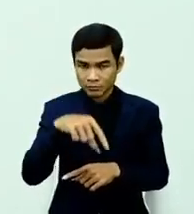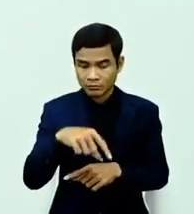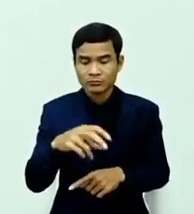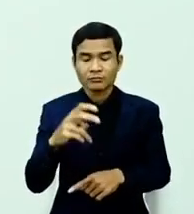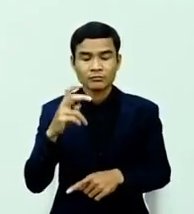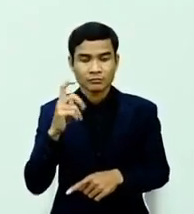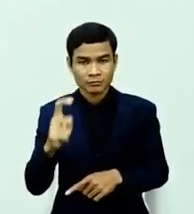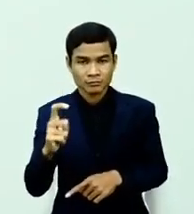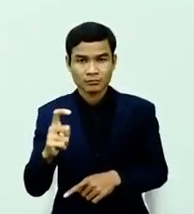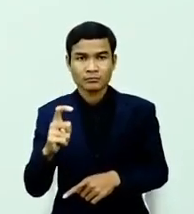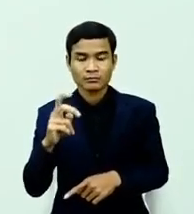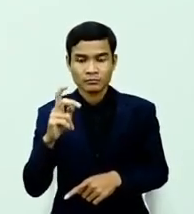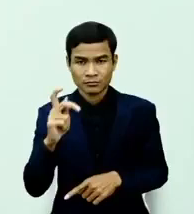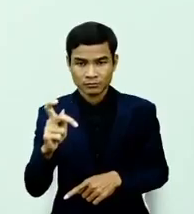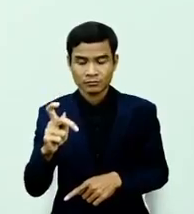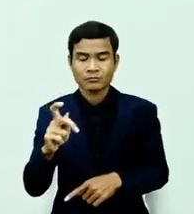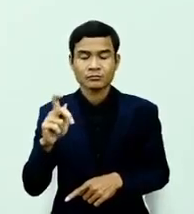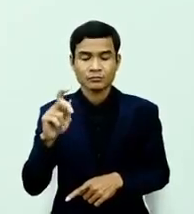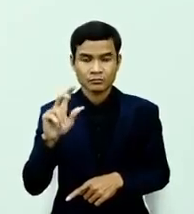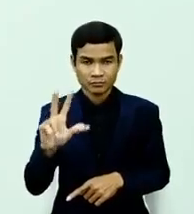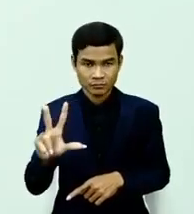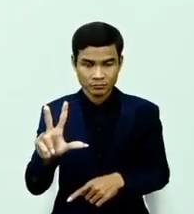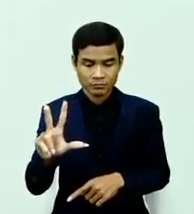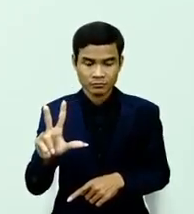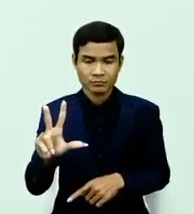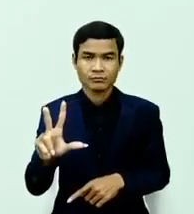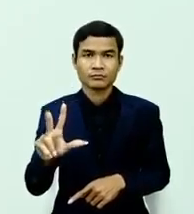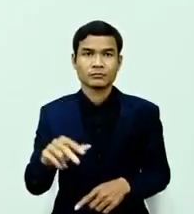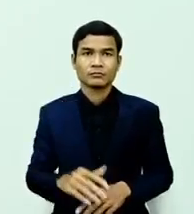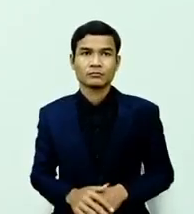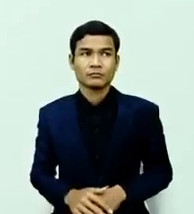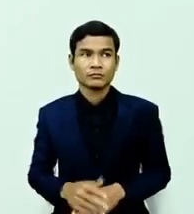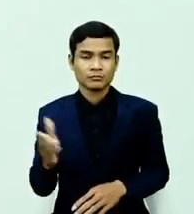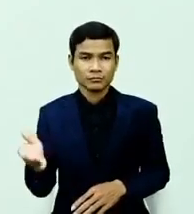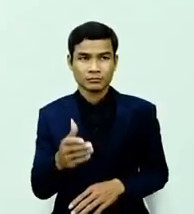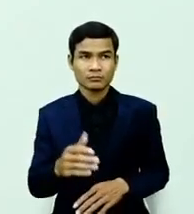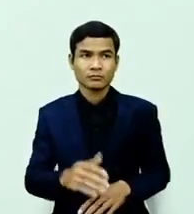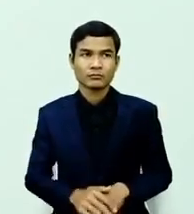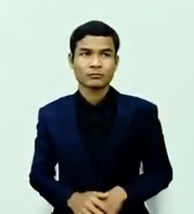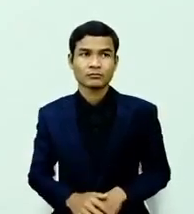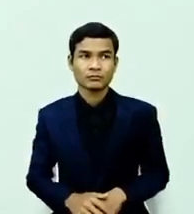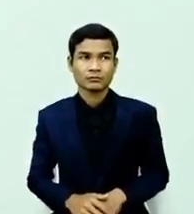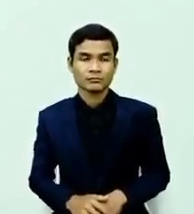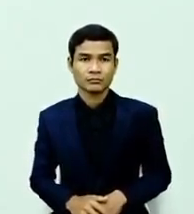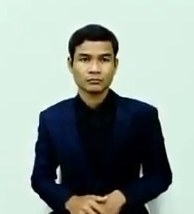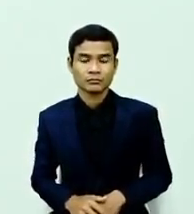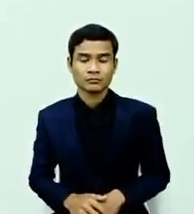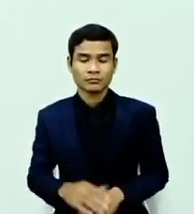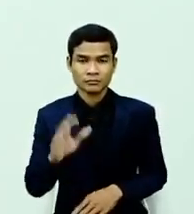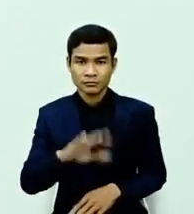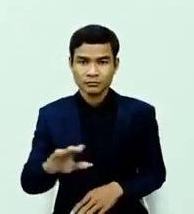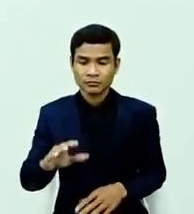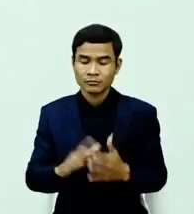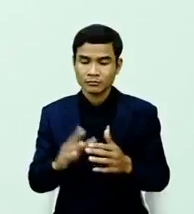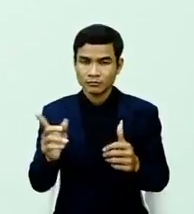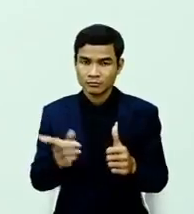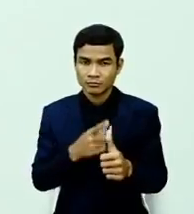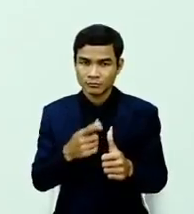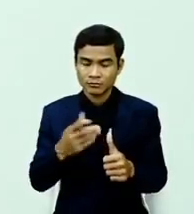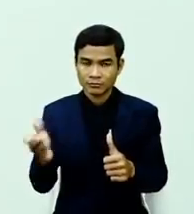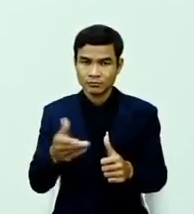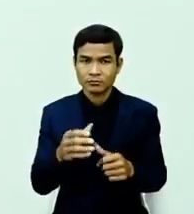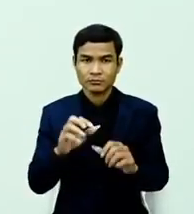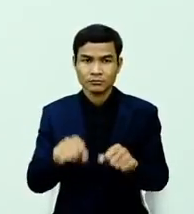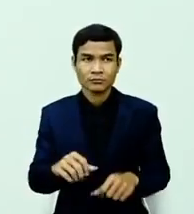ខខ្ទង់កនិងខ្ទង់ខណាកូនណាចាចាំកូនកូនជាដំបងយើងត្រូវ